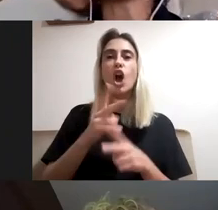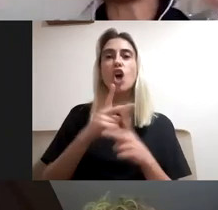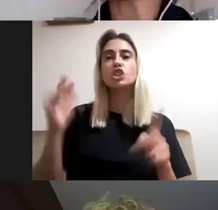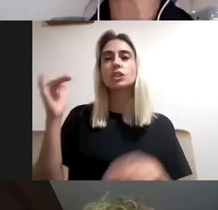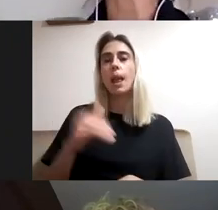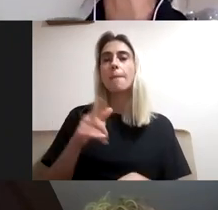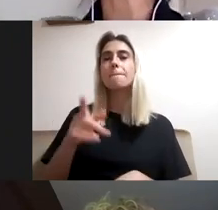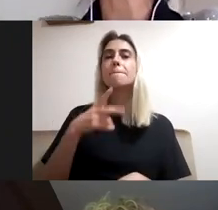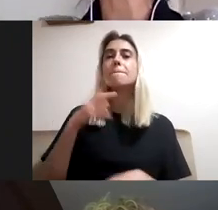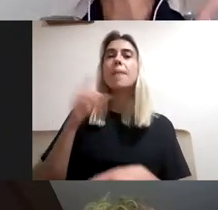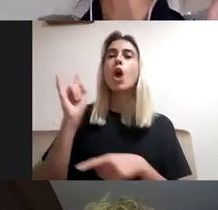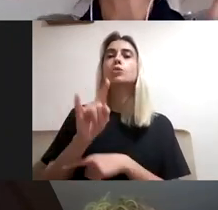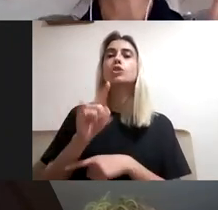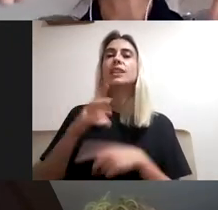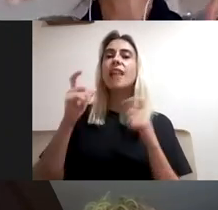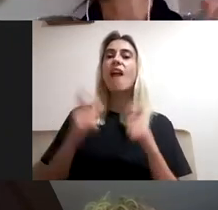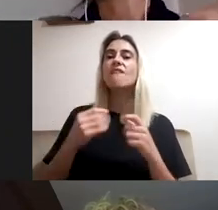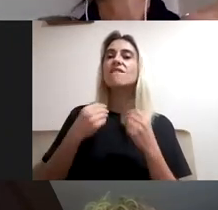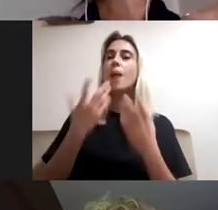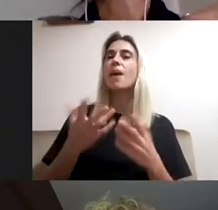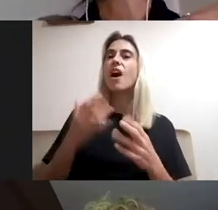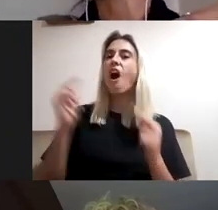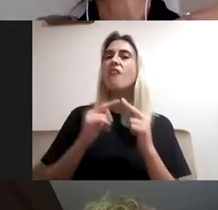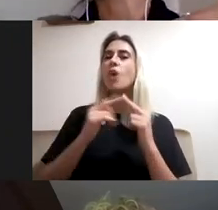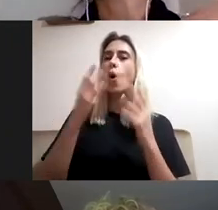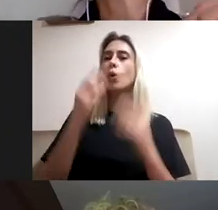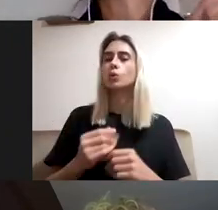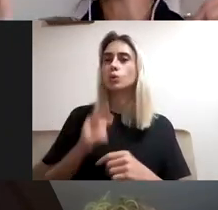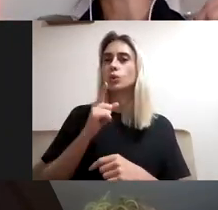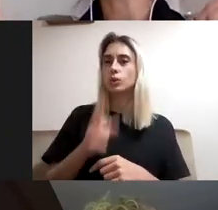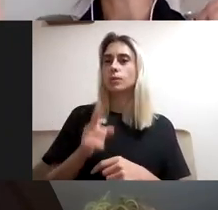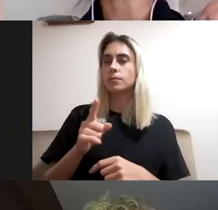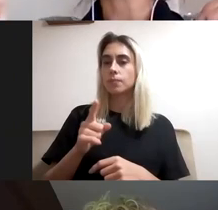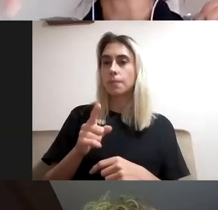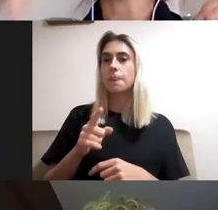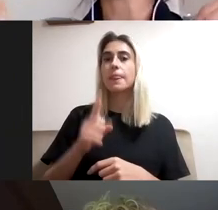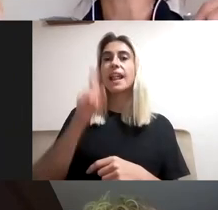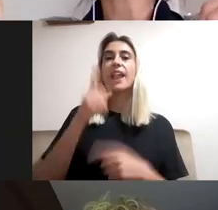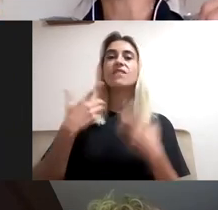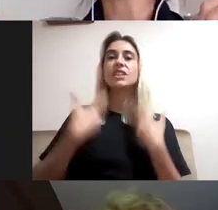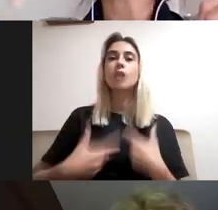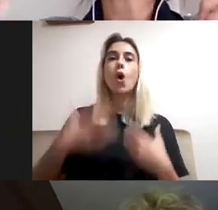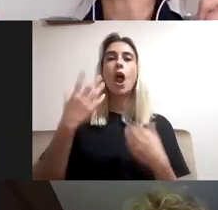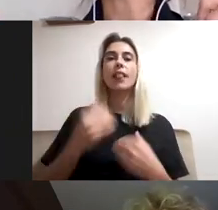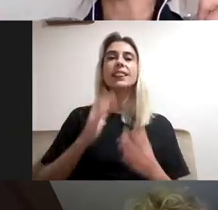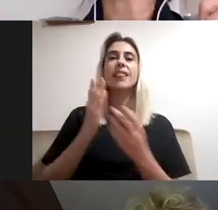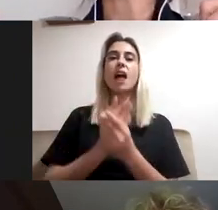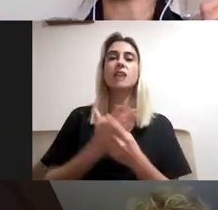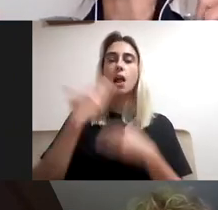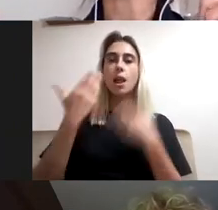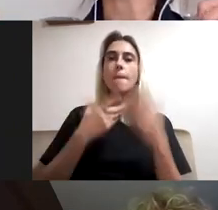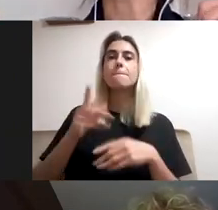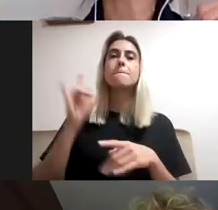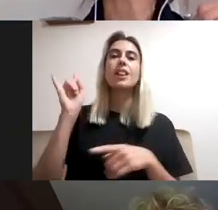metrobüste yer verme kavgasının olduğu ilk sene, bunu tabii bunu uzaktan yürütüyorum 2 yıldır. İlk sene fiziksel olarak ders anlatırken metrobüsteki yaşlıya